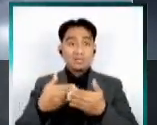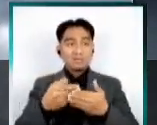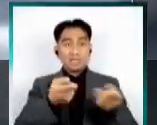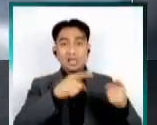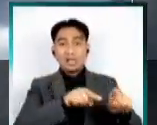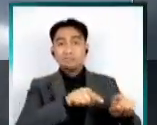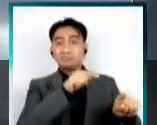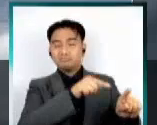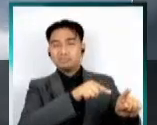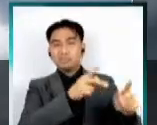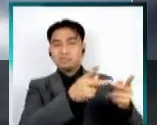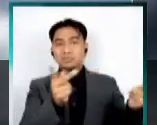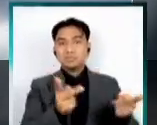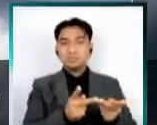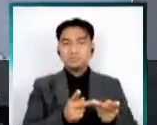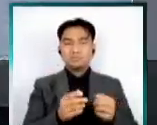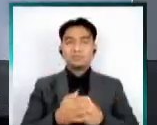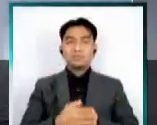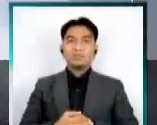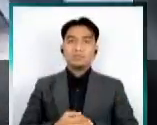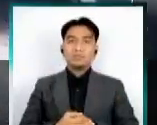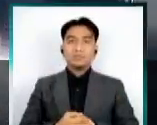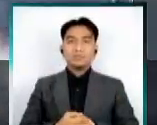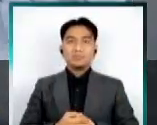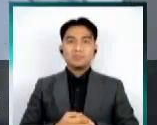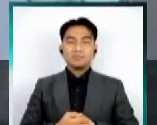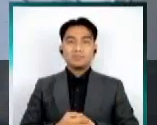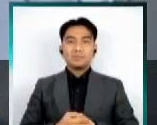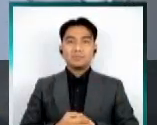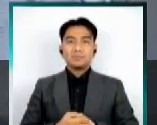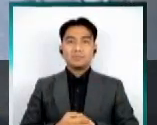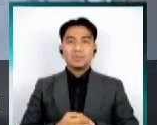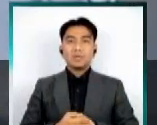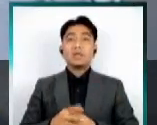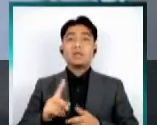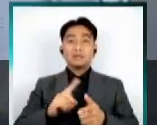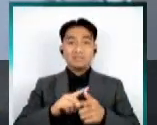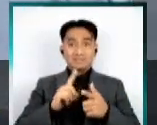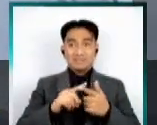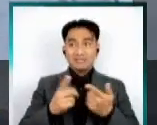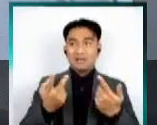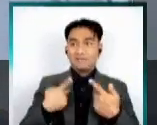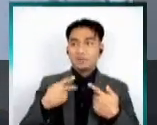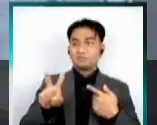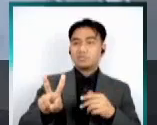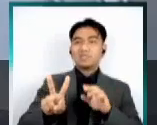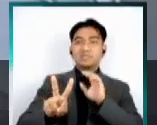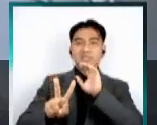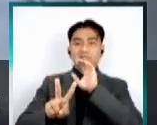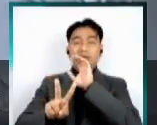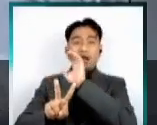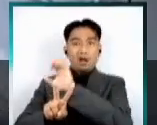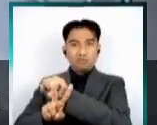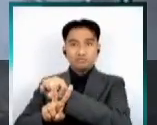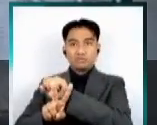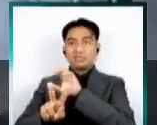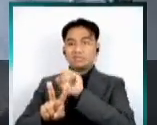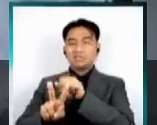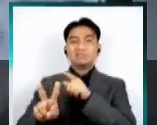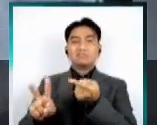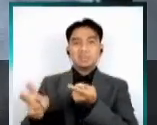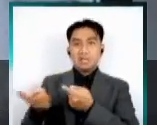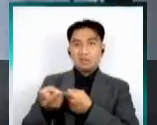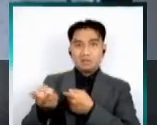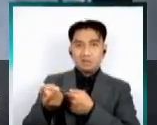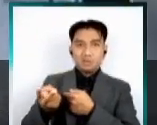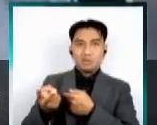at matapos ang pagpaslang kay Aplit. Kinuli rin ng mga pulis sa mga mag-amang Ronald at Maricar Pablo. Si Maricar